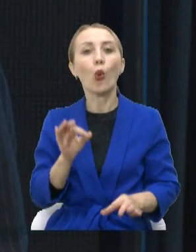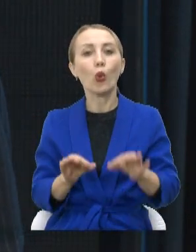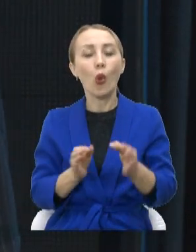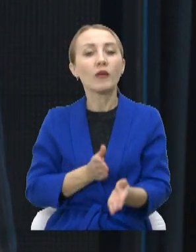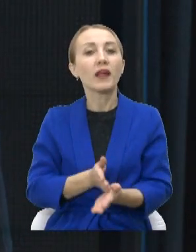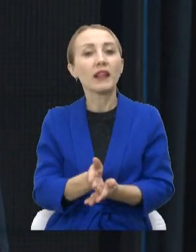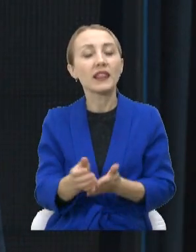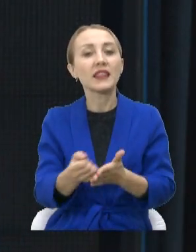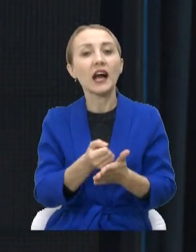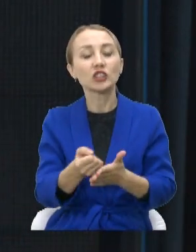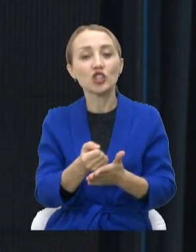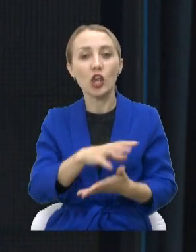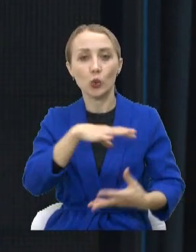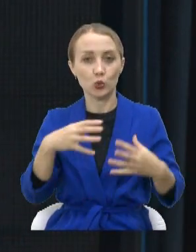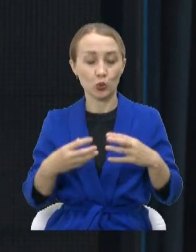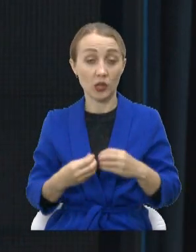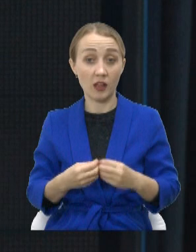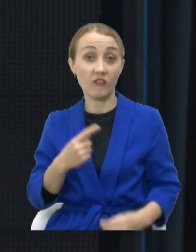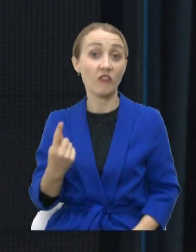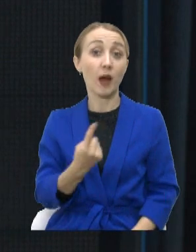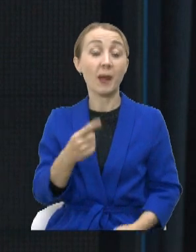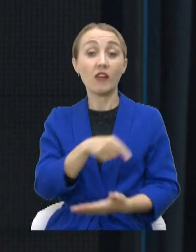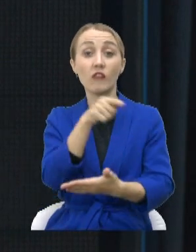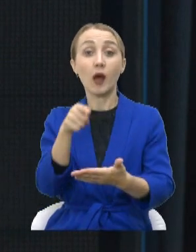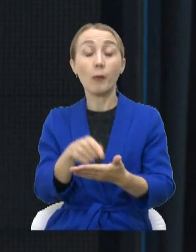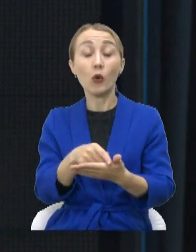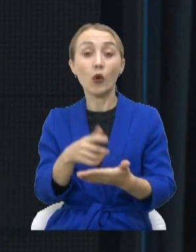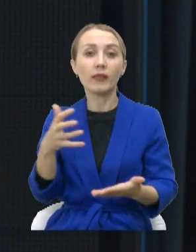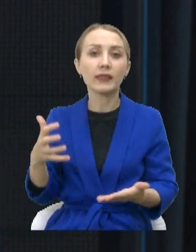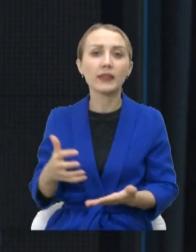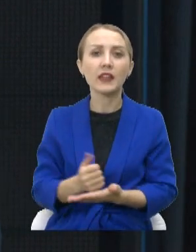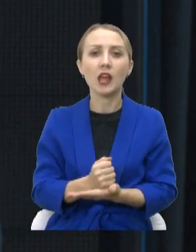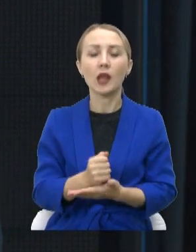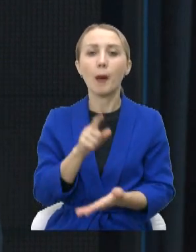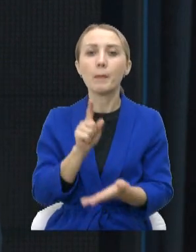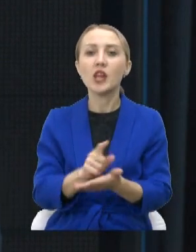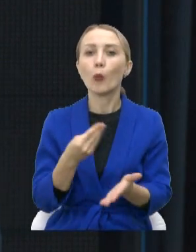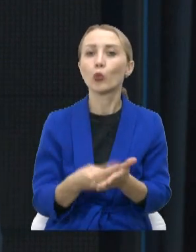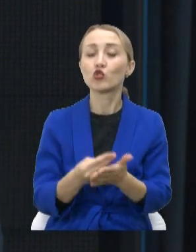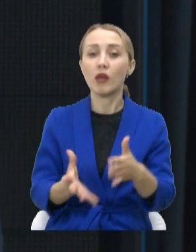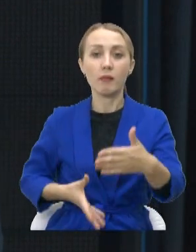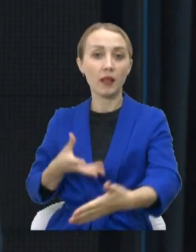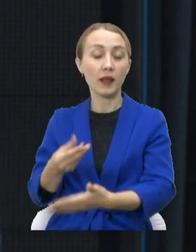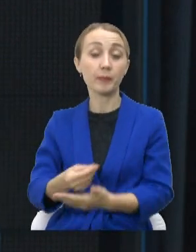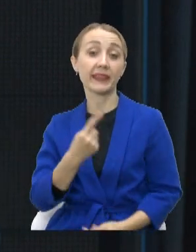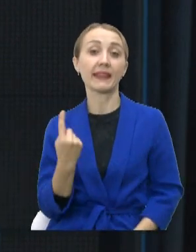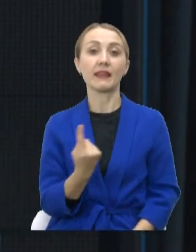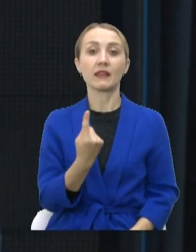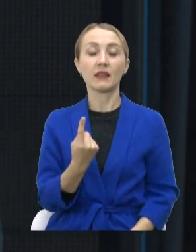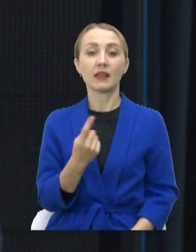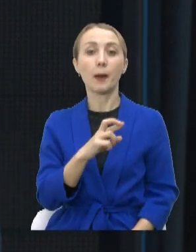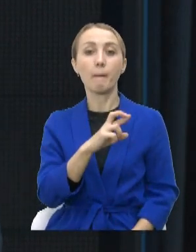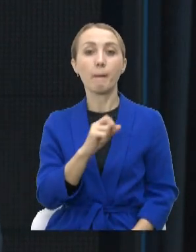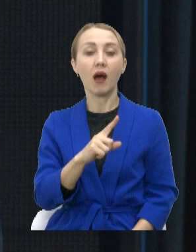на достижение следующих результатов. Во-первых, вопрос определения текущих обязательств бюджета, то есть формирование единого пакета